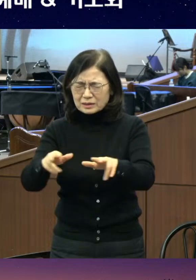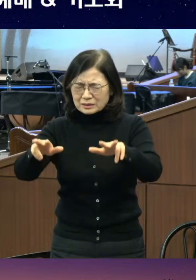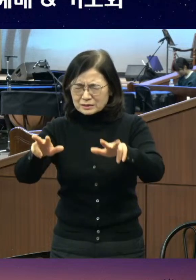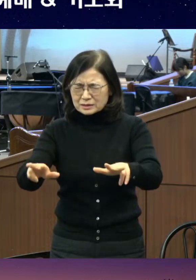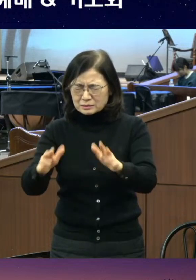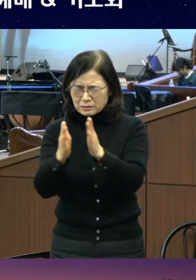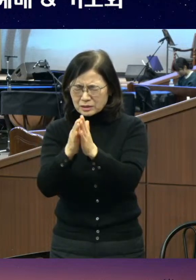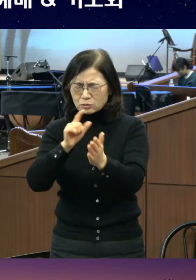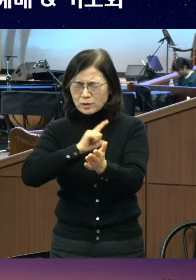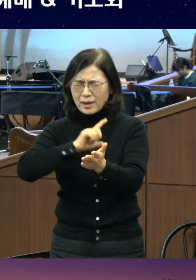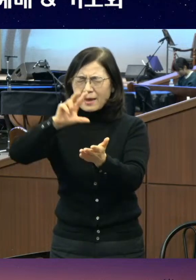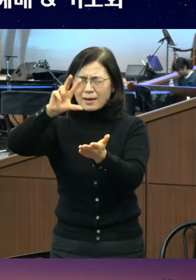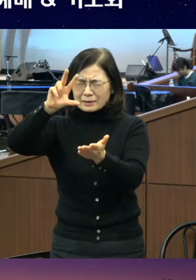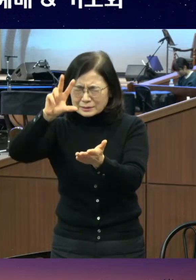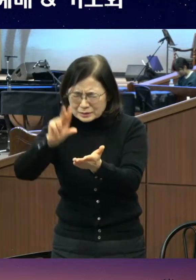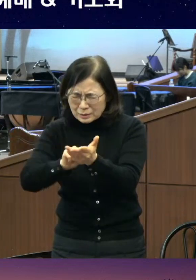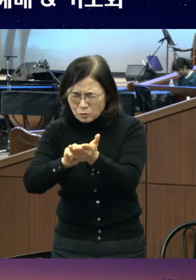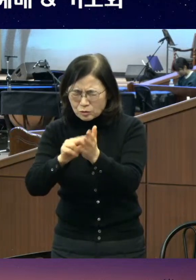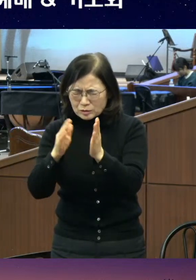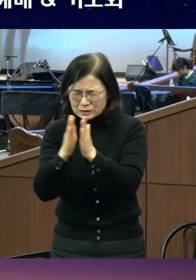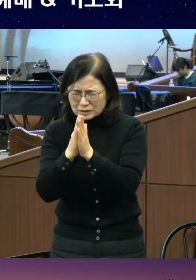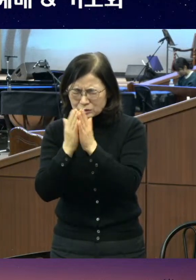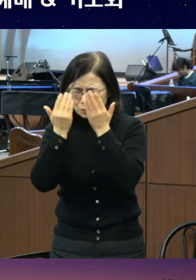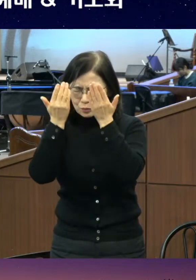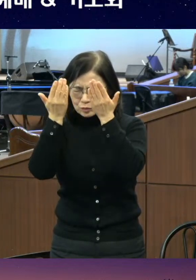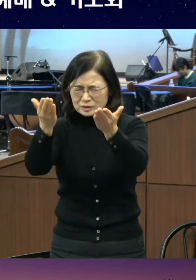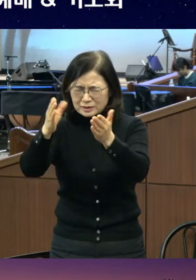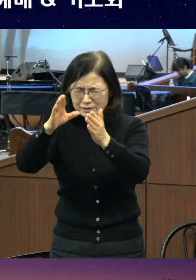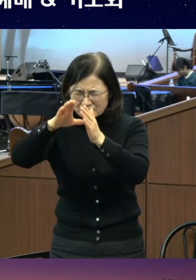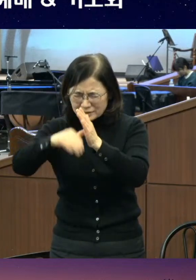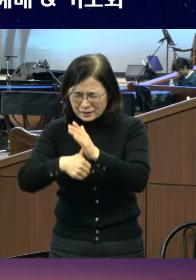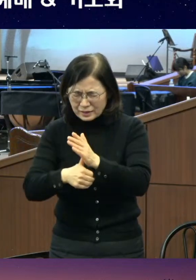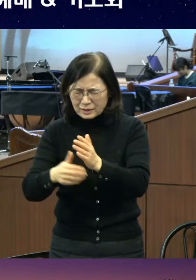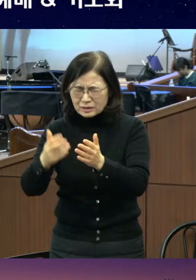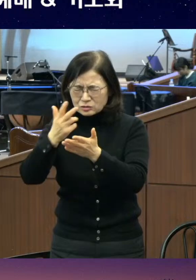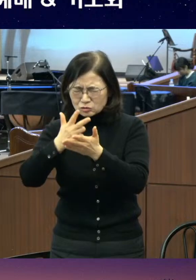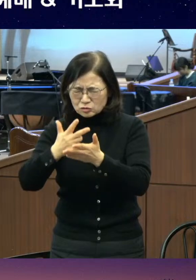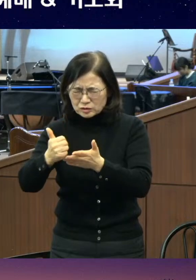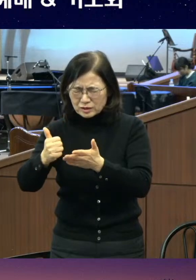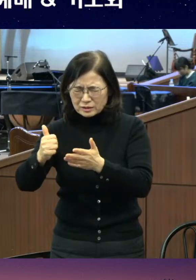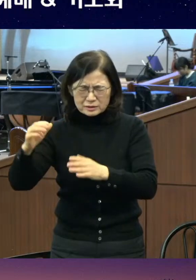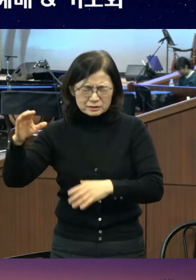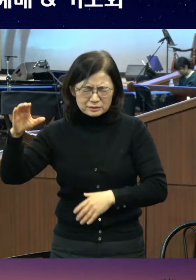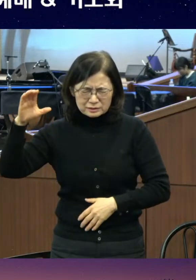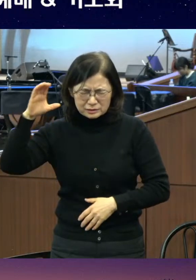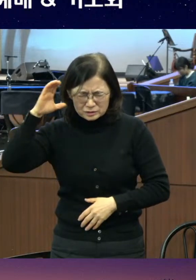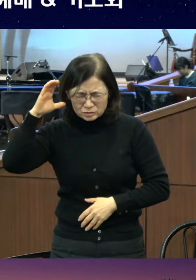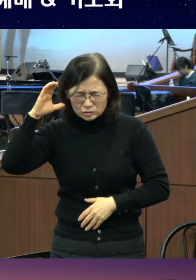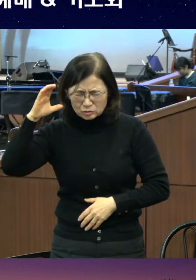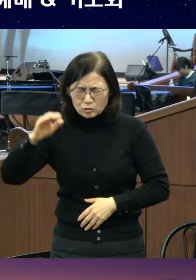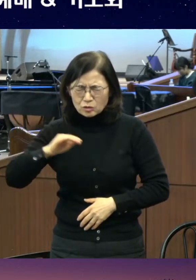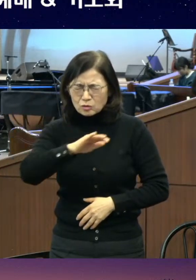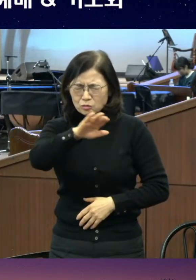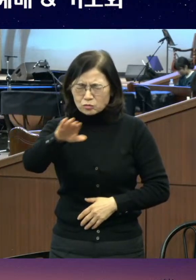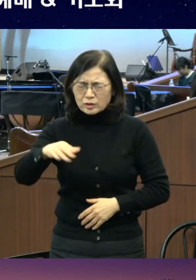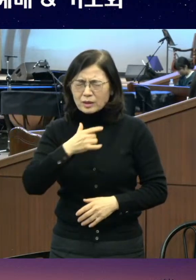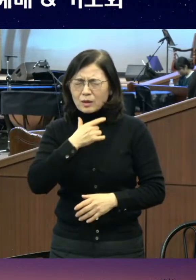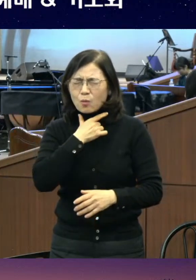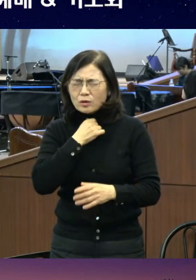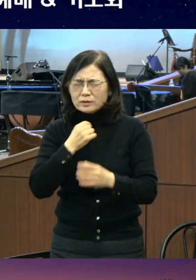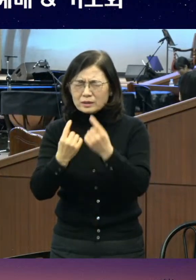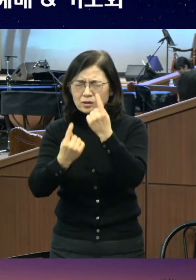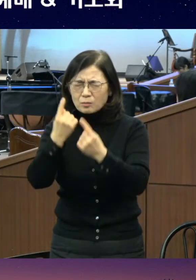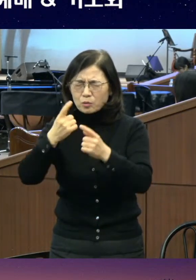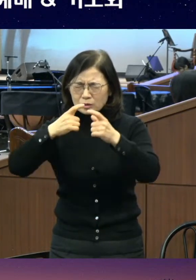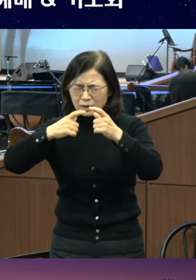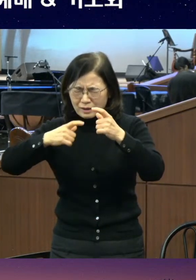하나하나 다 하나님 앞에 아랠 때 주님께서 들으시고 우리가 구하고 생각하는 것보다 더 넘치도록